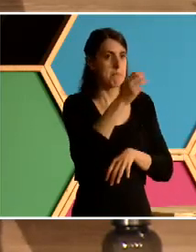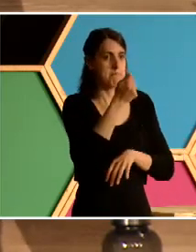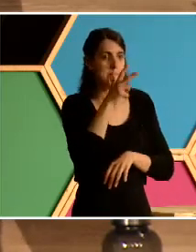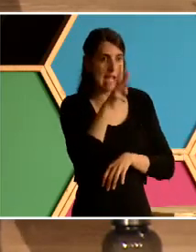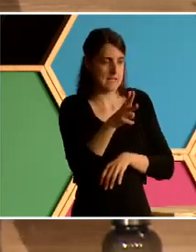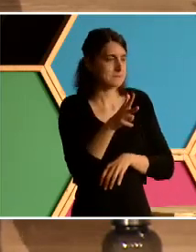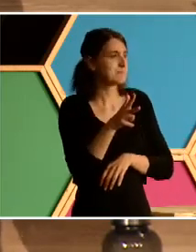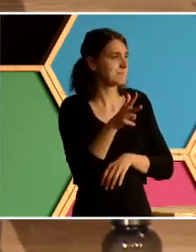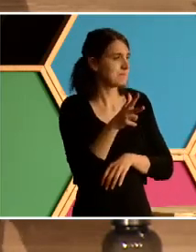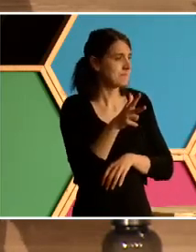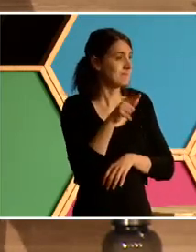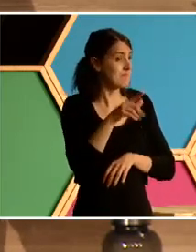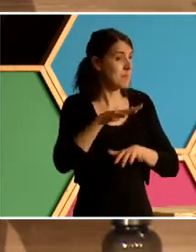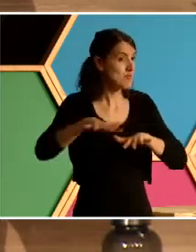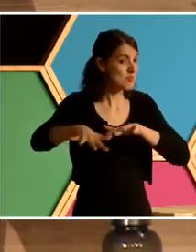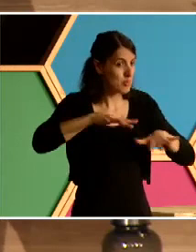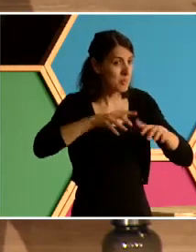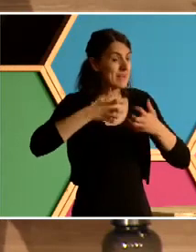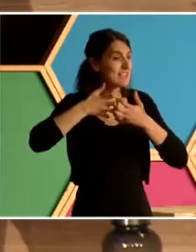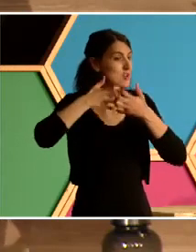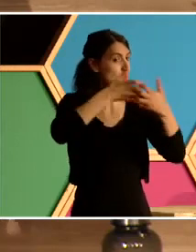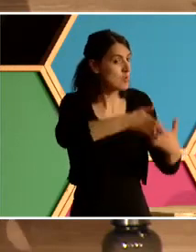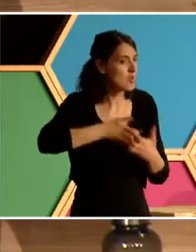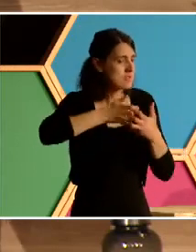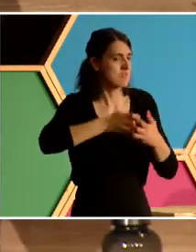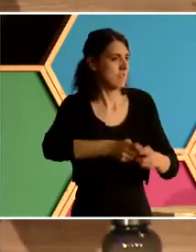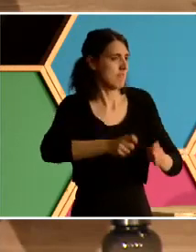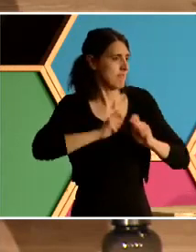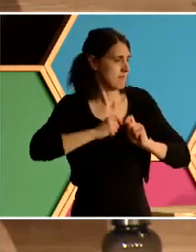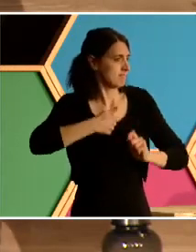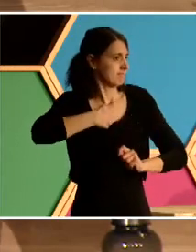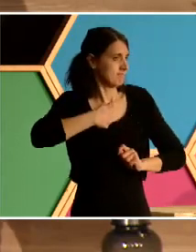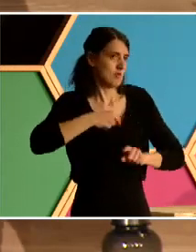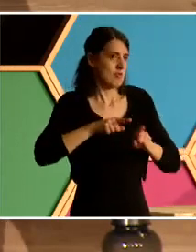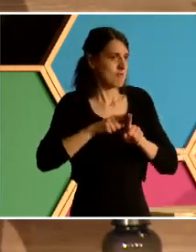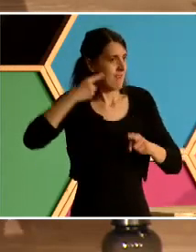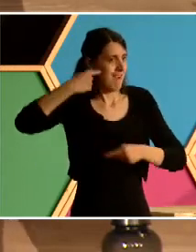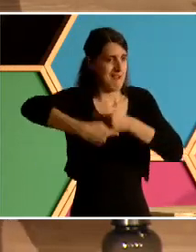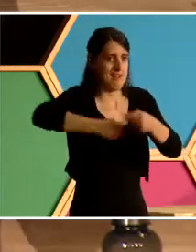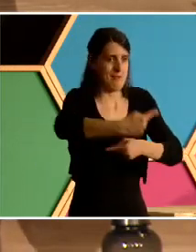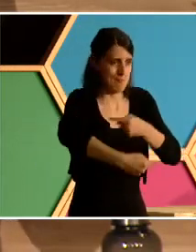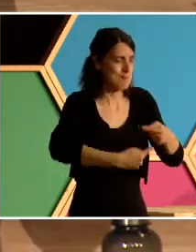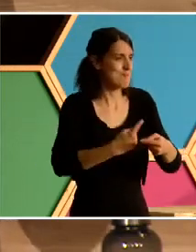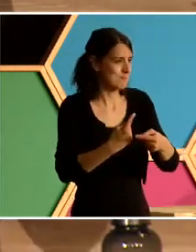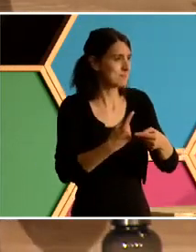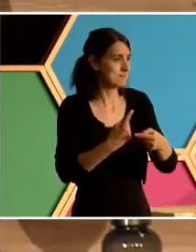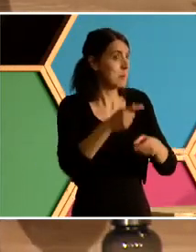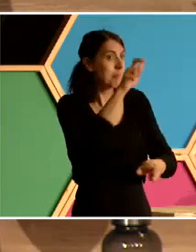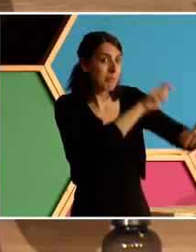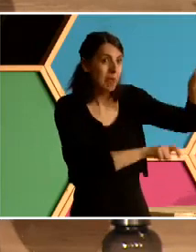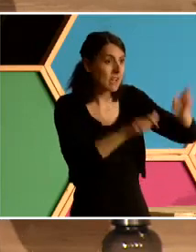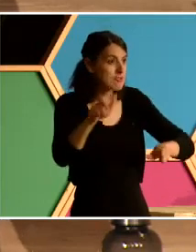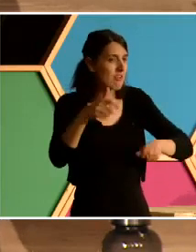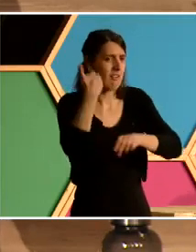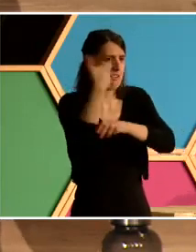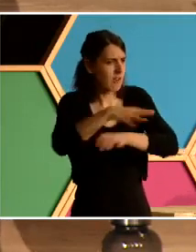aquests moviments, aquestes lluites de les que ens sentim hereus, també la de la gent que va sortir per defensar